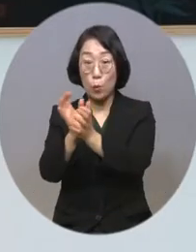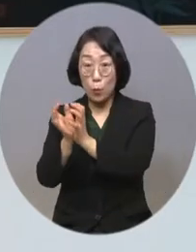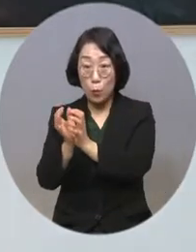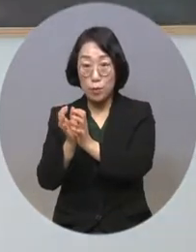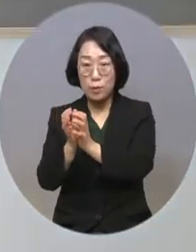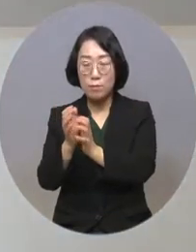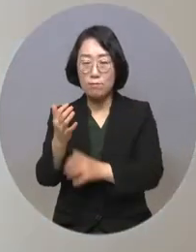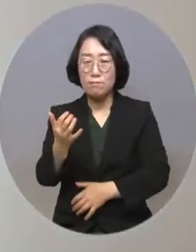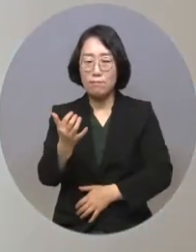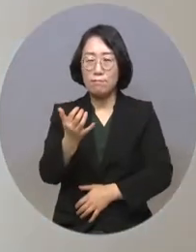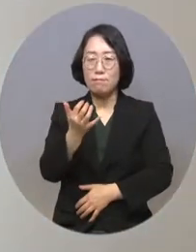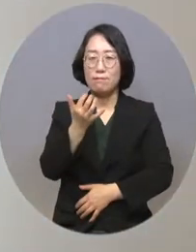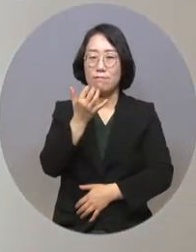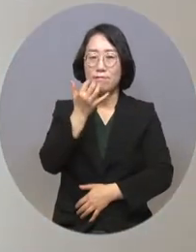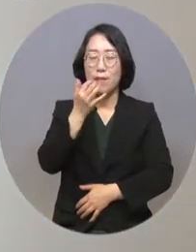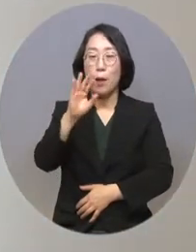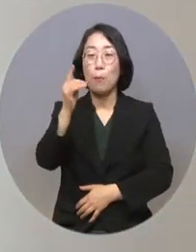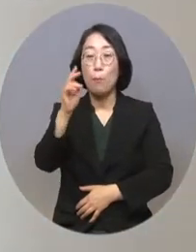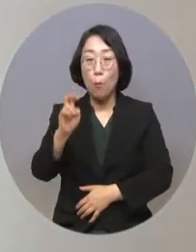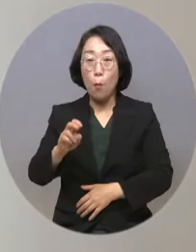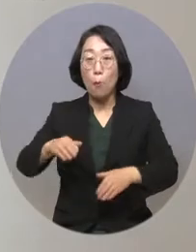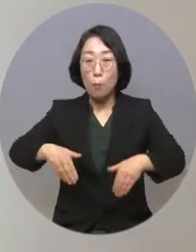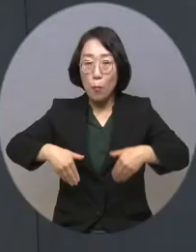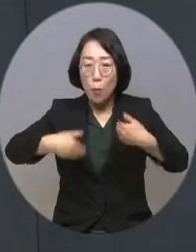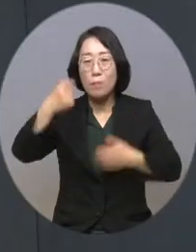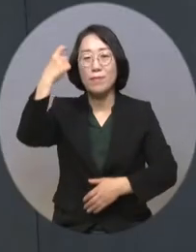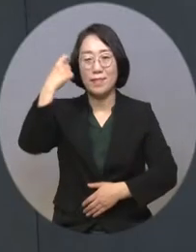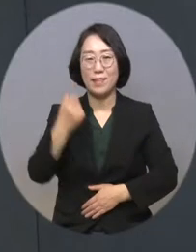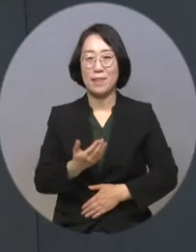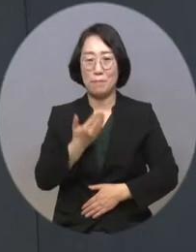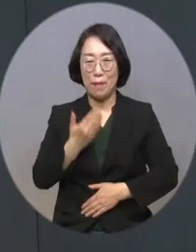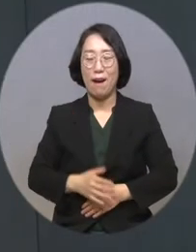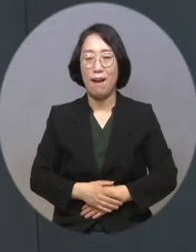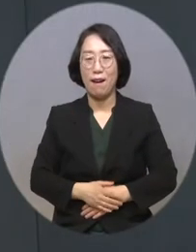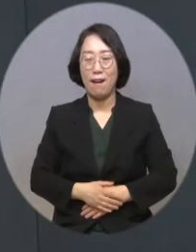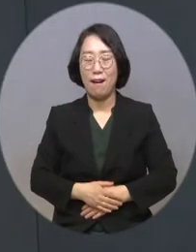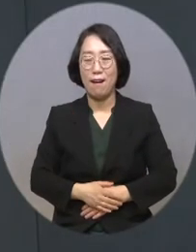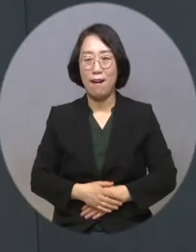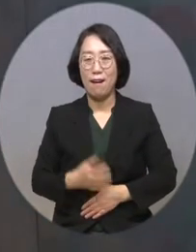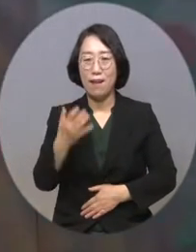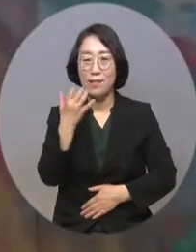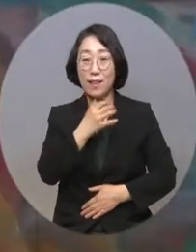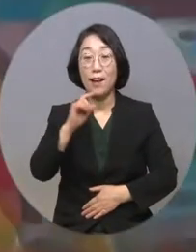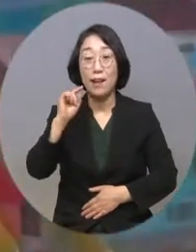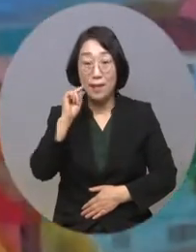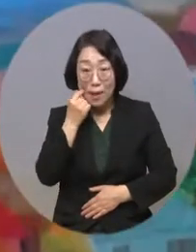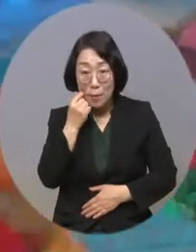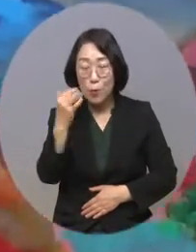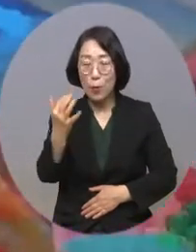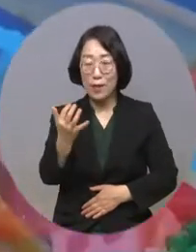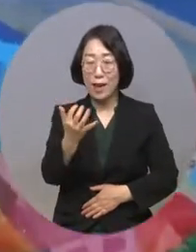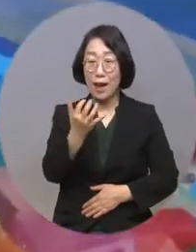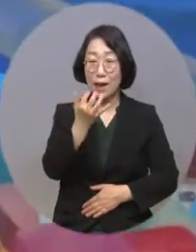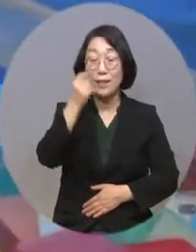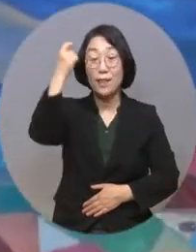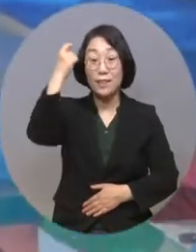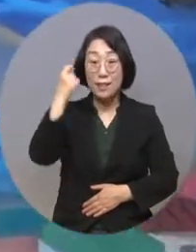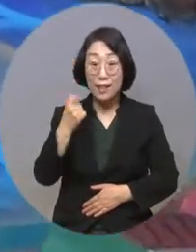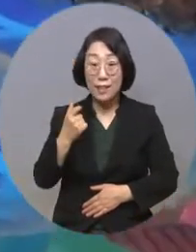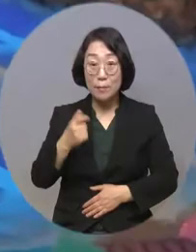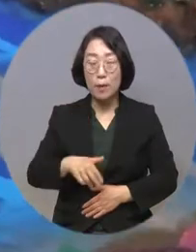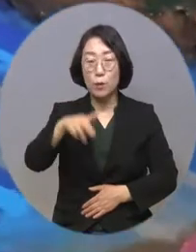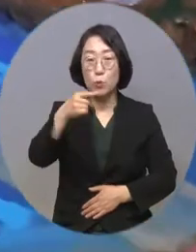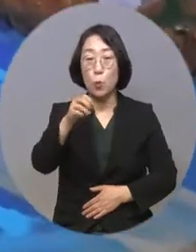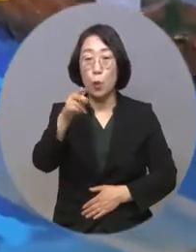은은한 봄내음이 전시장에 가득합니다. 화사하고 은은한 봄향기를 느낄 수 있는 전시회,